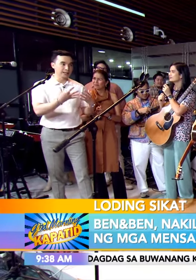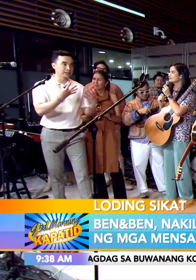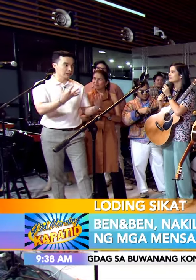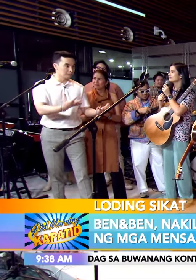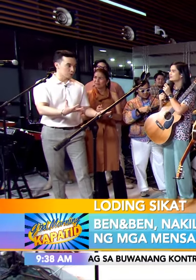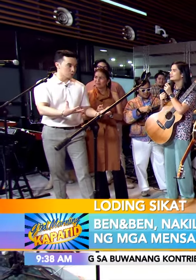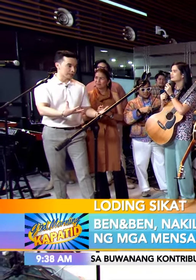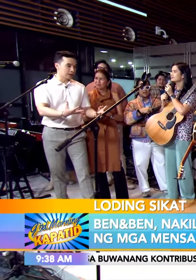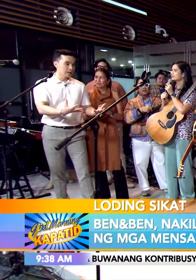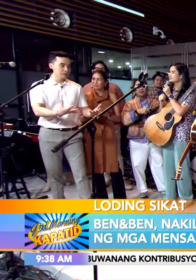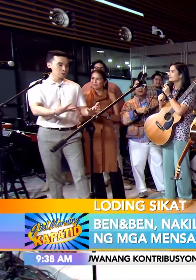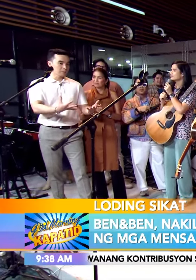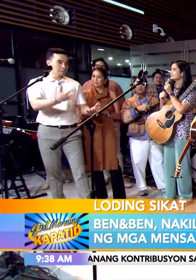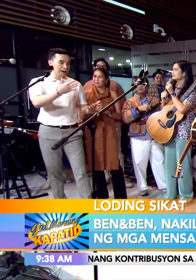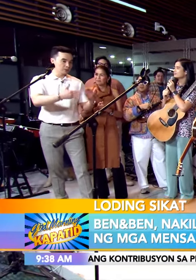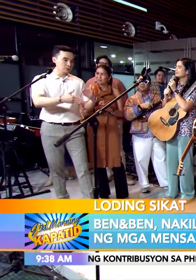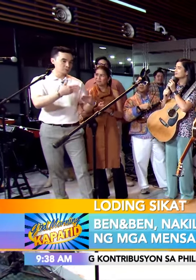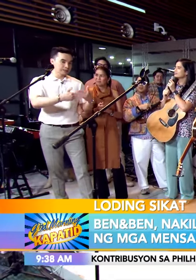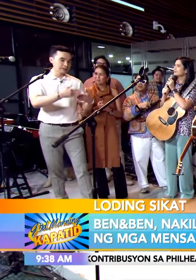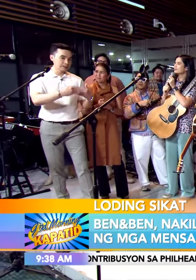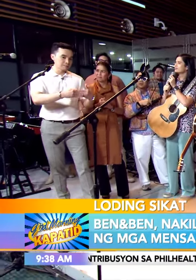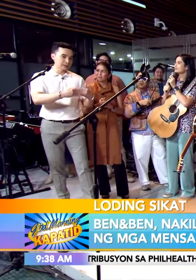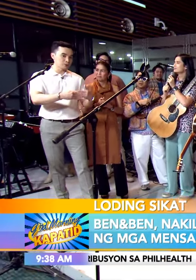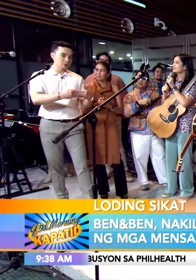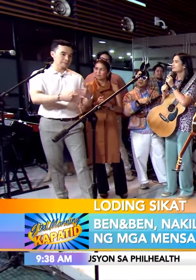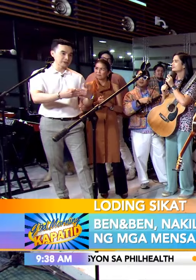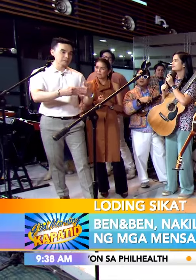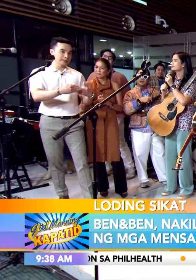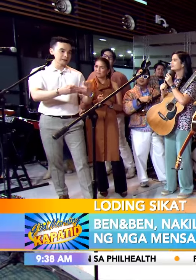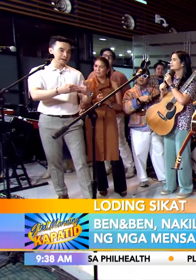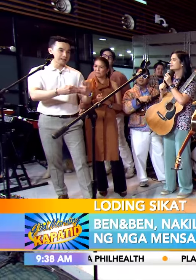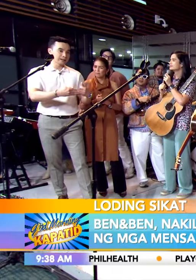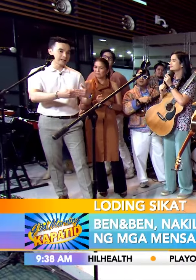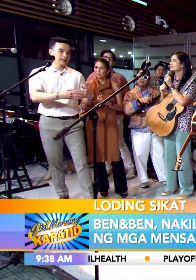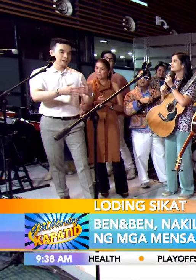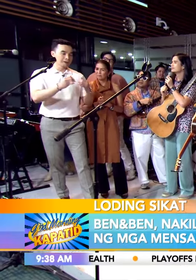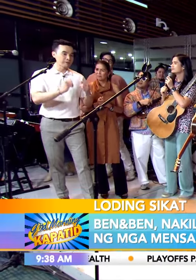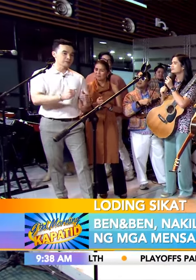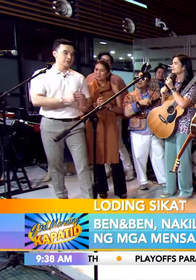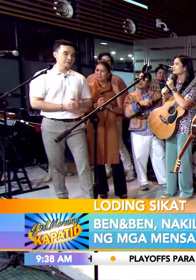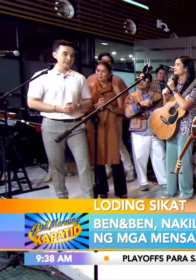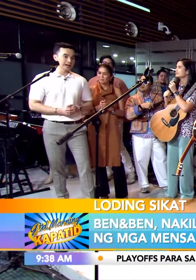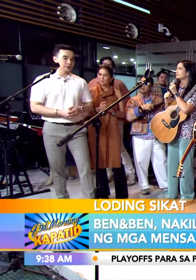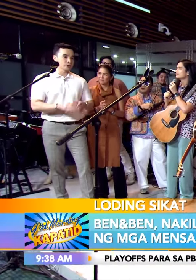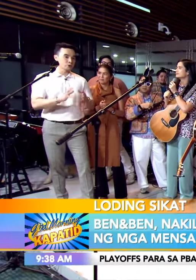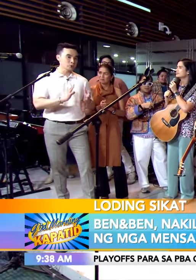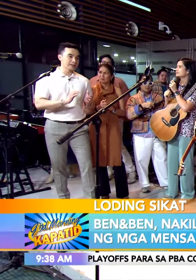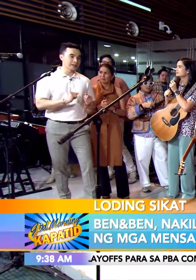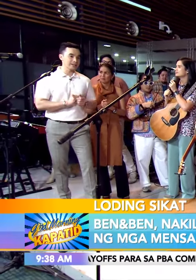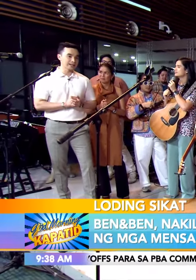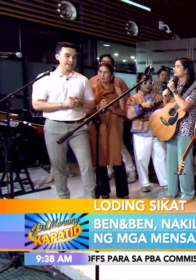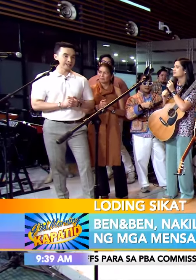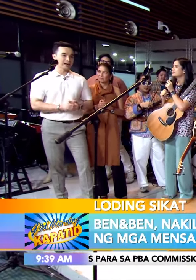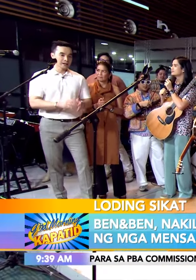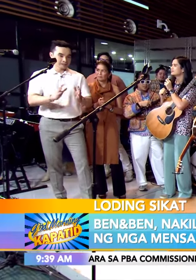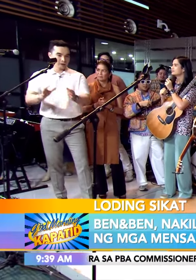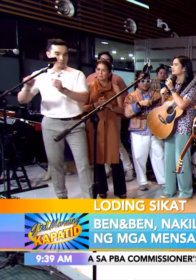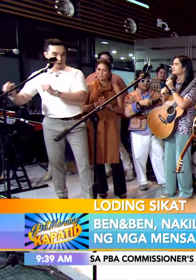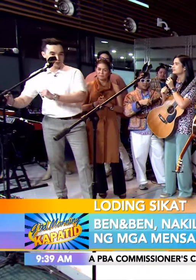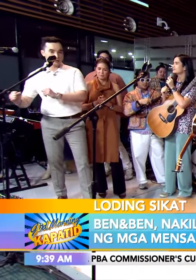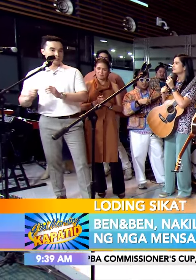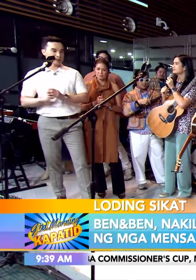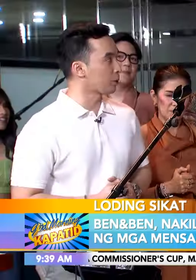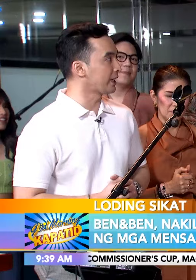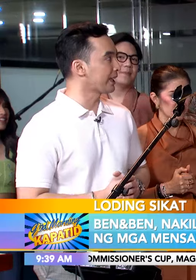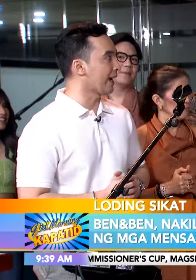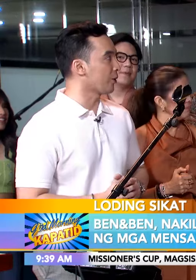style ng music. So, paano nyo pinag-uusapan yun bilang banda na mag-fanservice tayo, yung usual na nakasanayan nila, pero